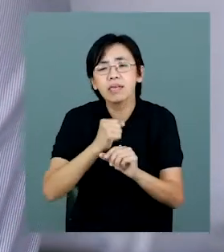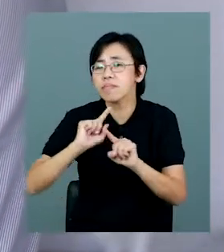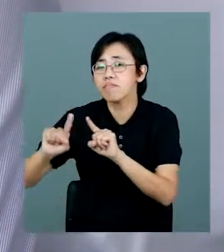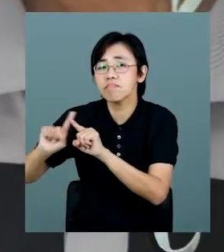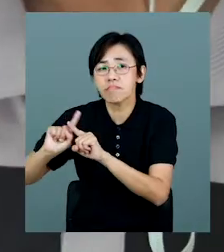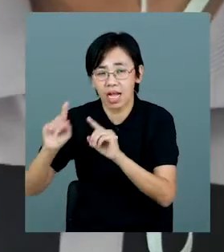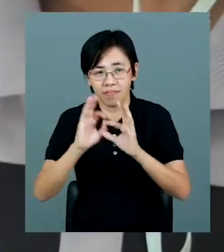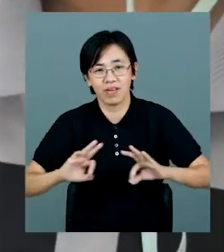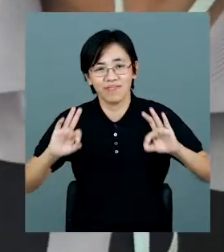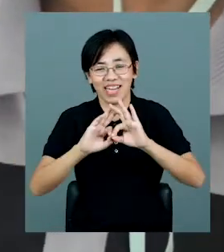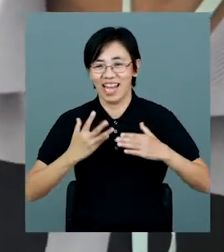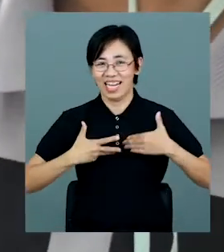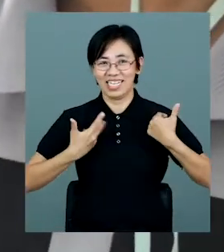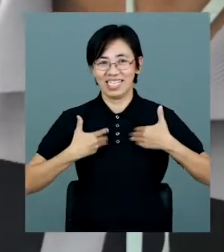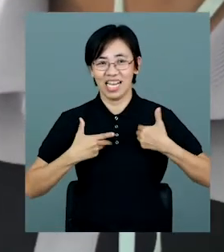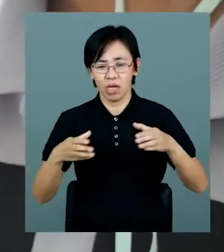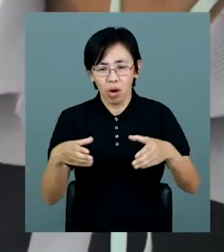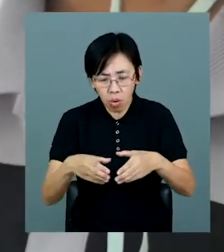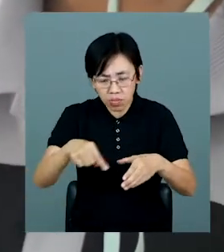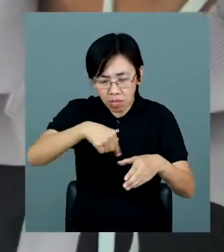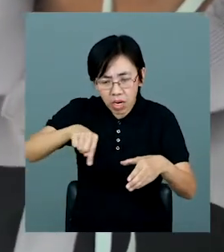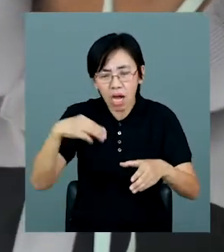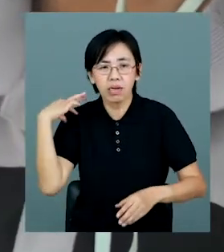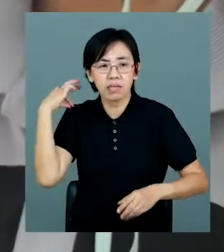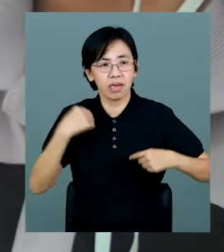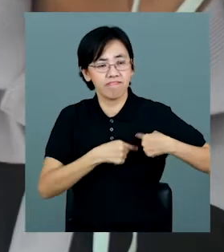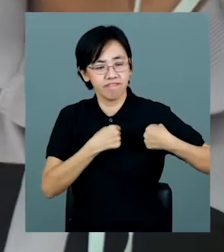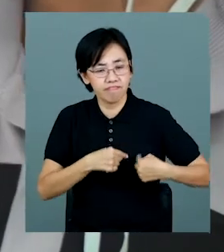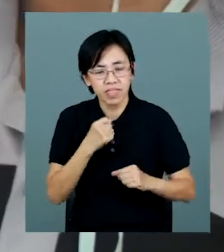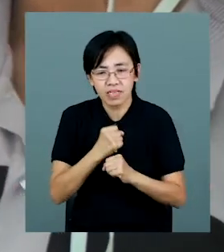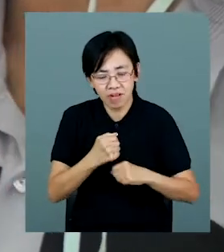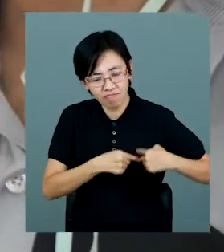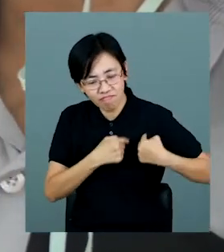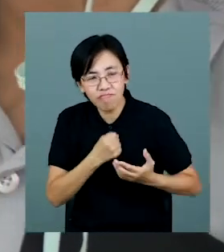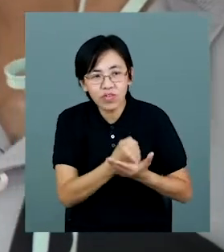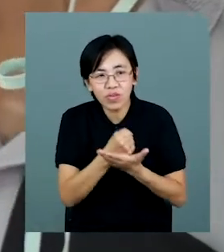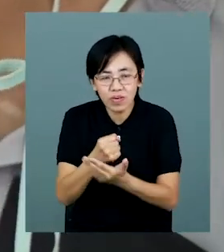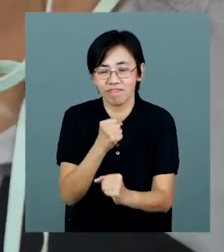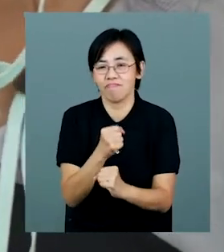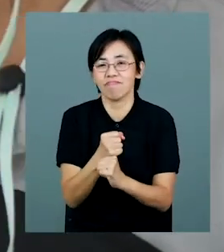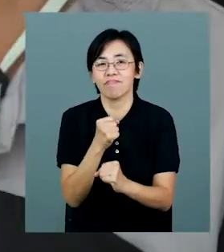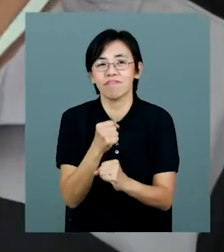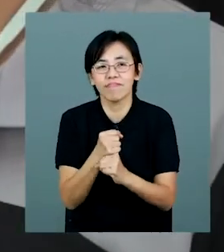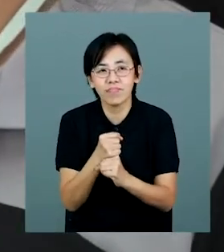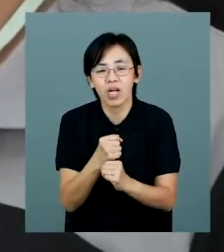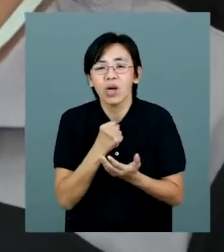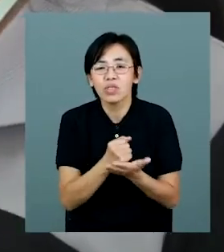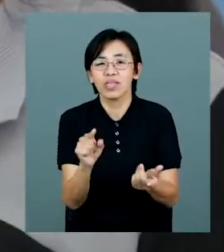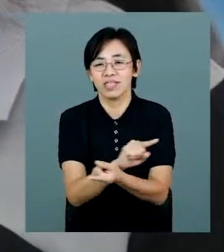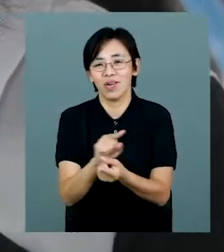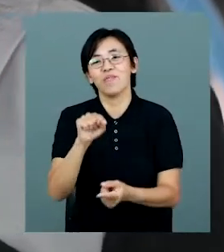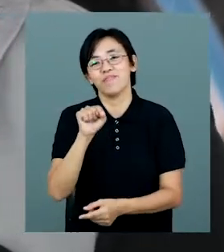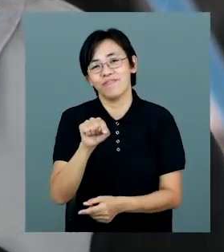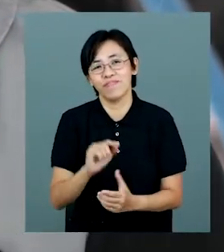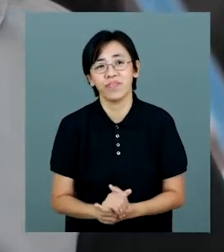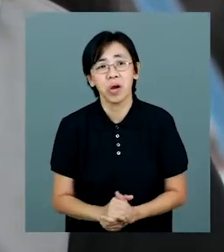งานอื่นๆก็ตามดีใจค่ะที่มีกลุ่มคนที่มีจิตอาสาแล้วก็มีความเสียสละที่เข้ามาช่วยพวกเราช่วยสังคม